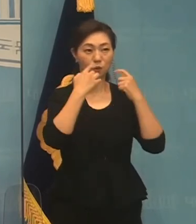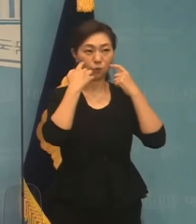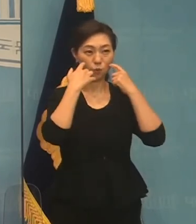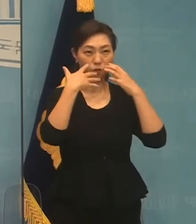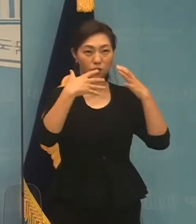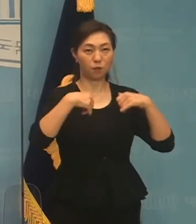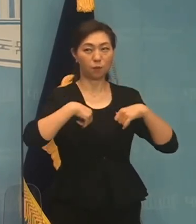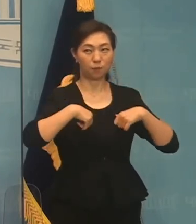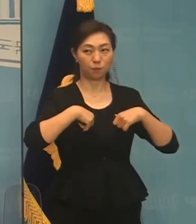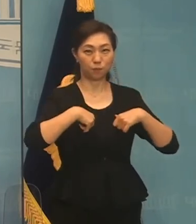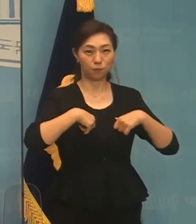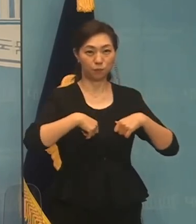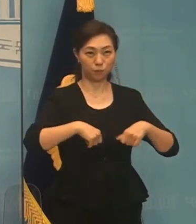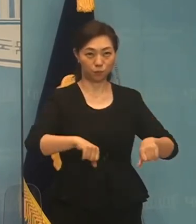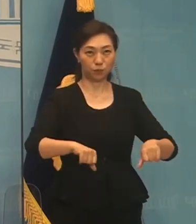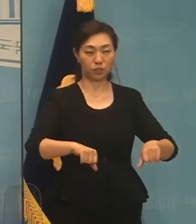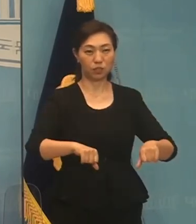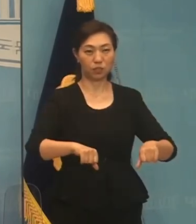확실하게